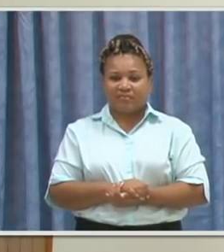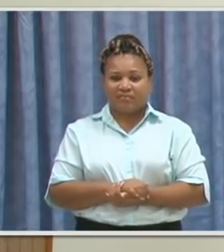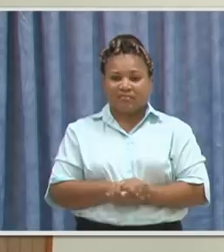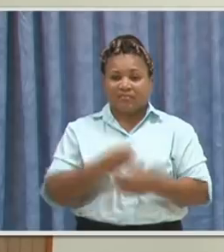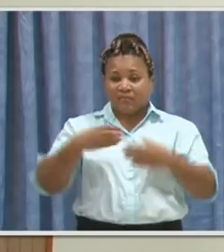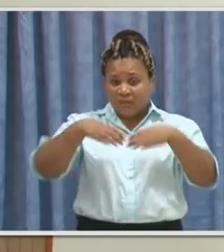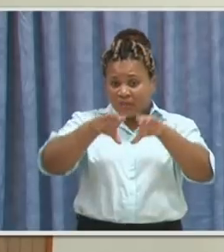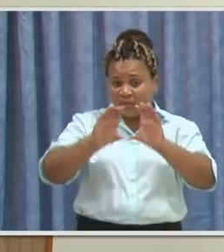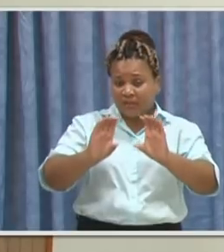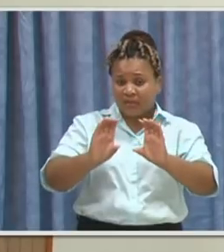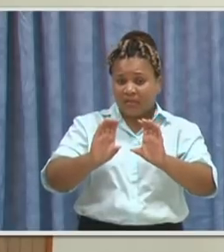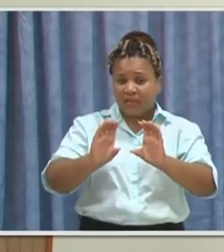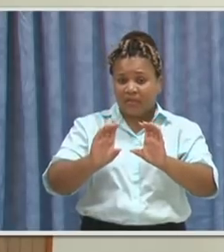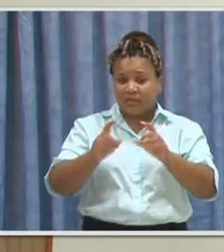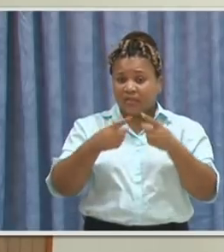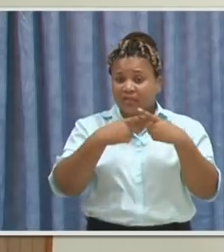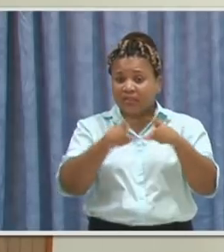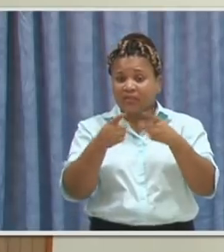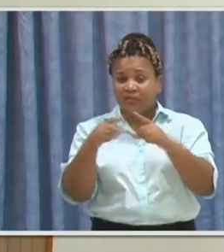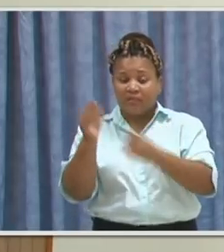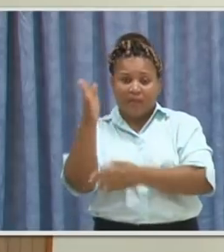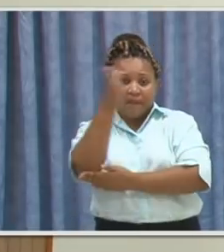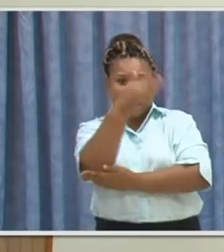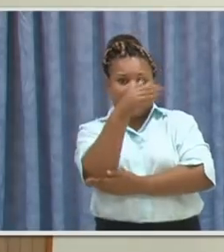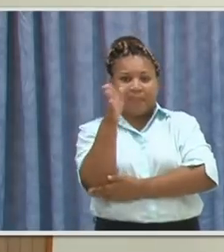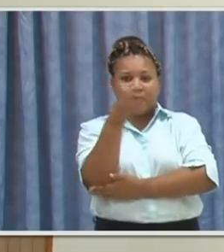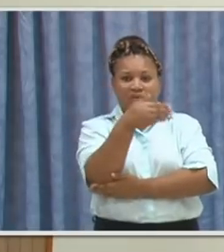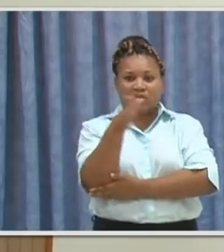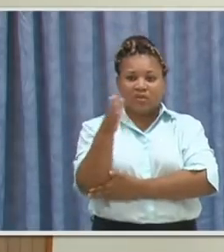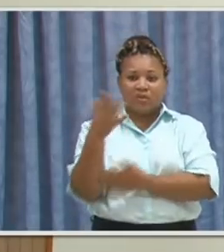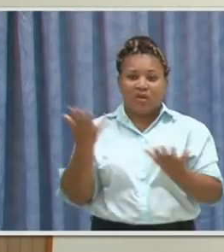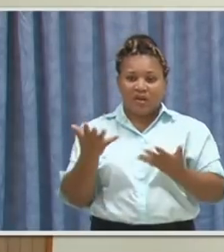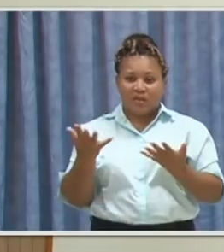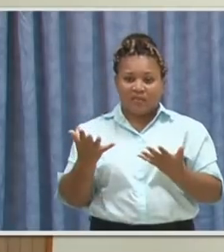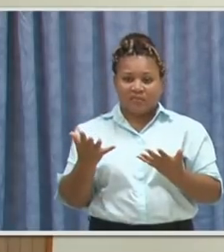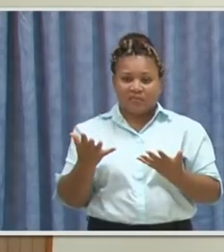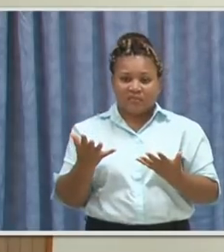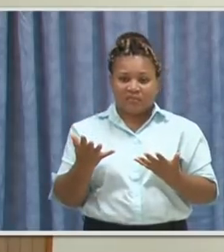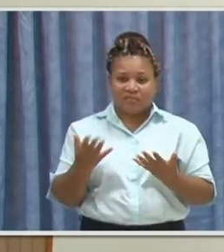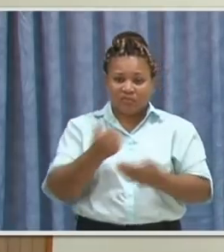Pareil, il y a une quantité dans les autres institutions. Nous traitons, après,